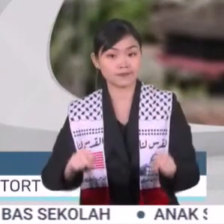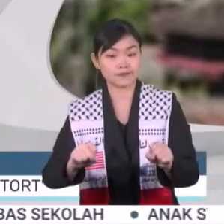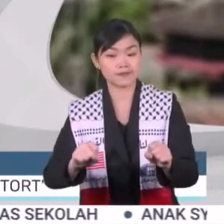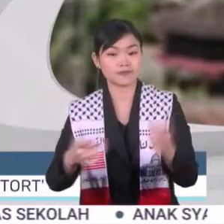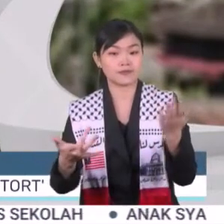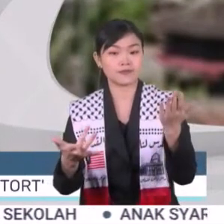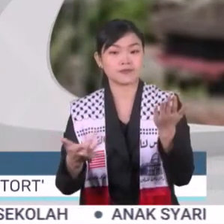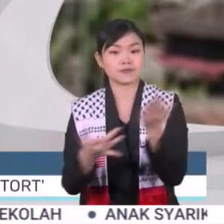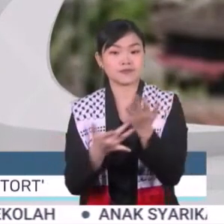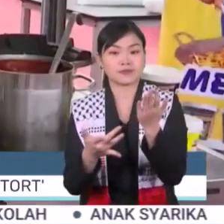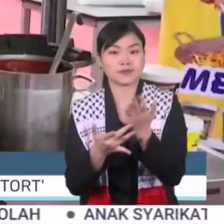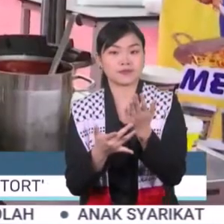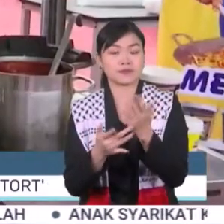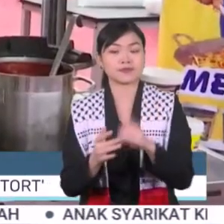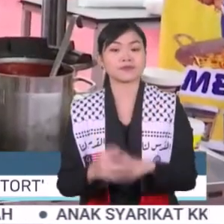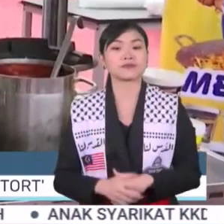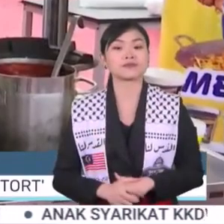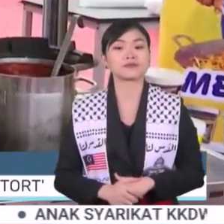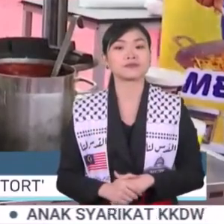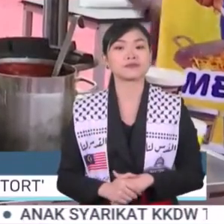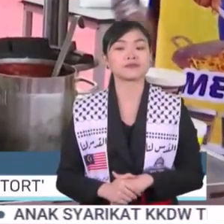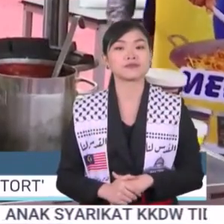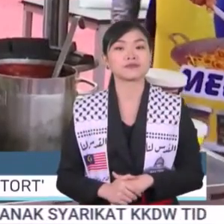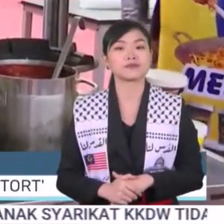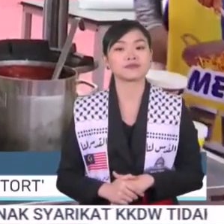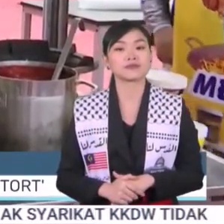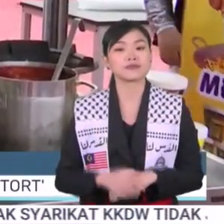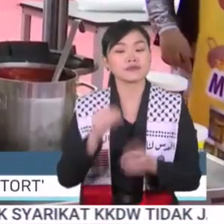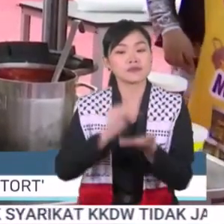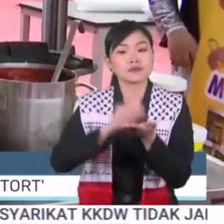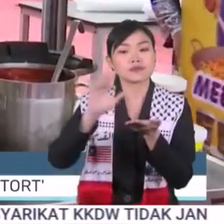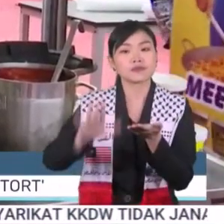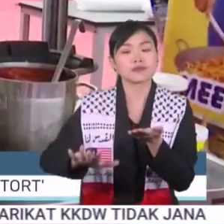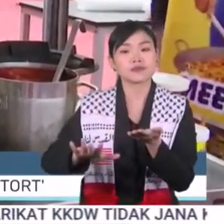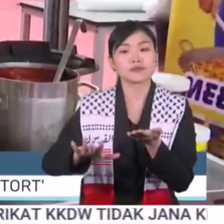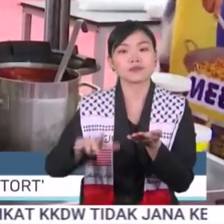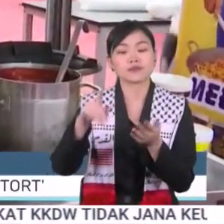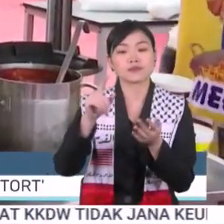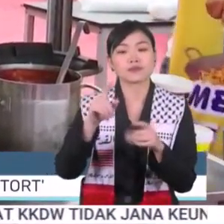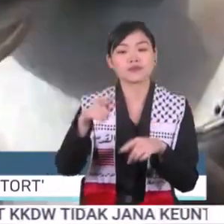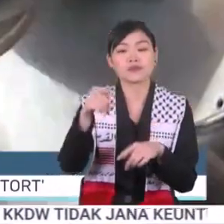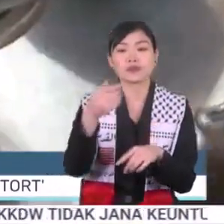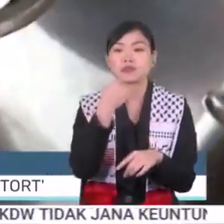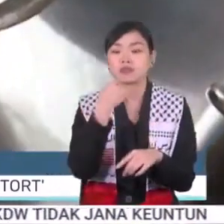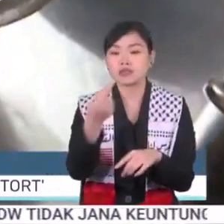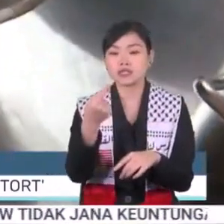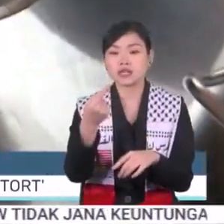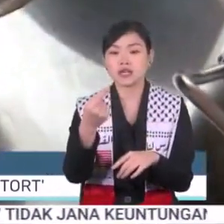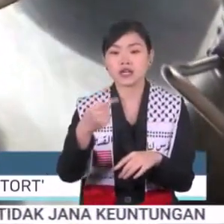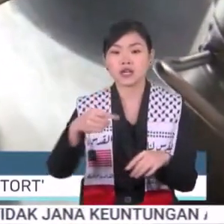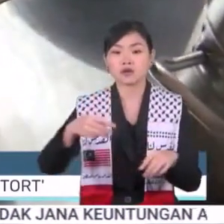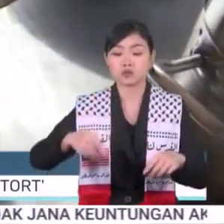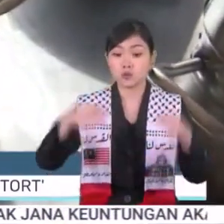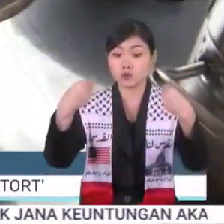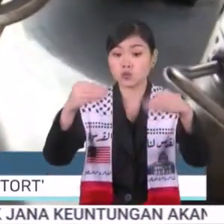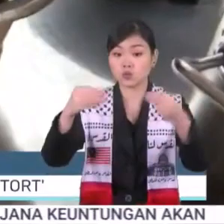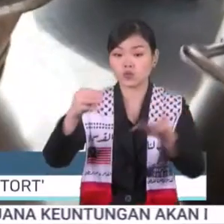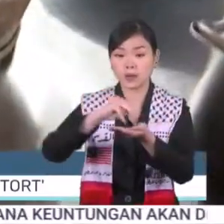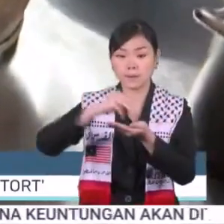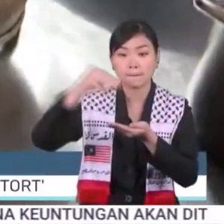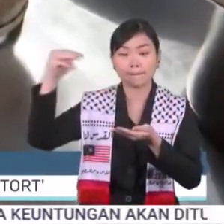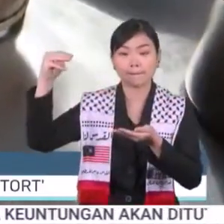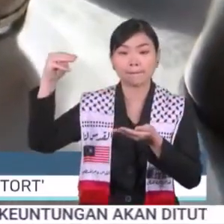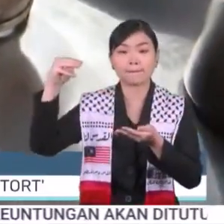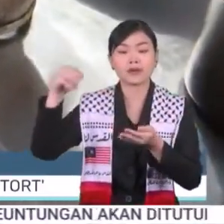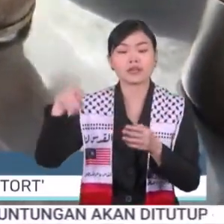teknologi ret pelajar tahun bidang sainsunaan itu berkata Mi sotong sini yang diusahakannya